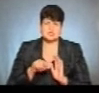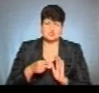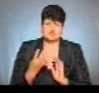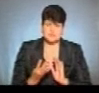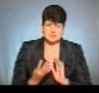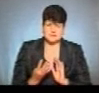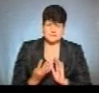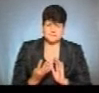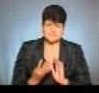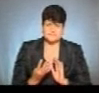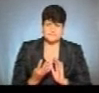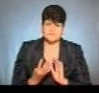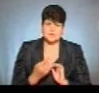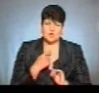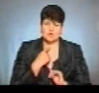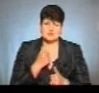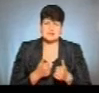«Голос» за рейтингом